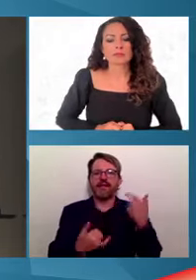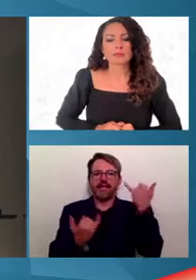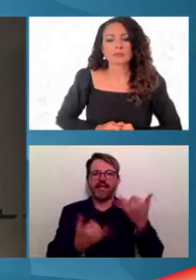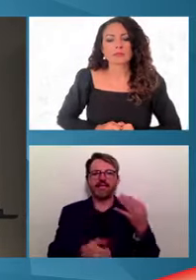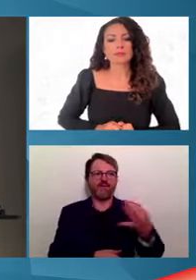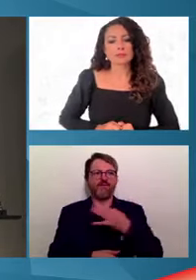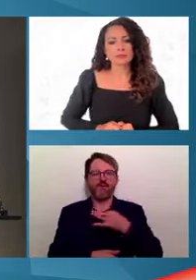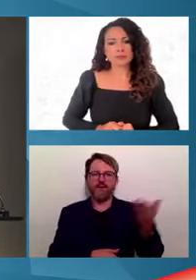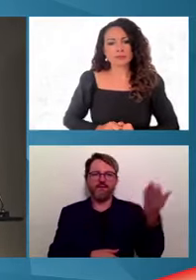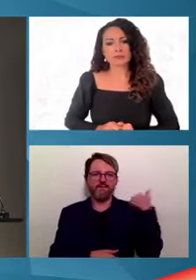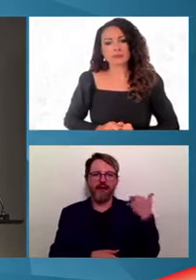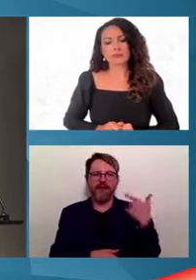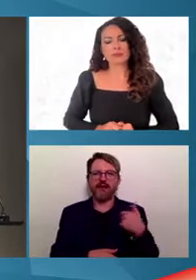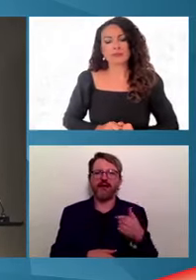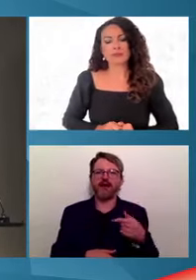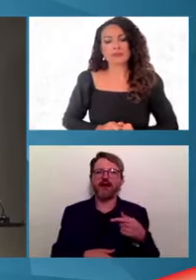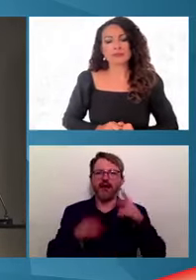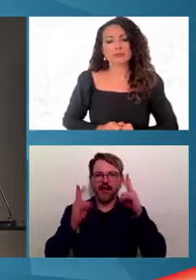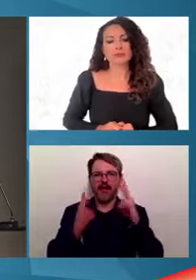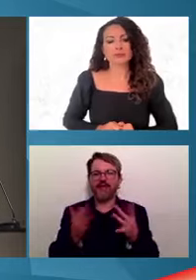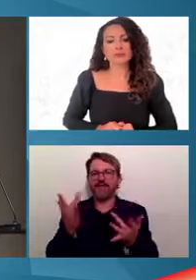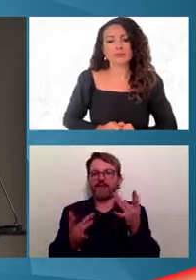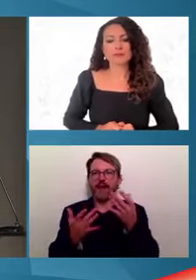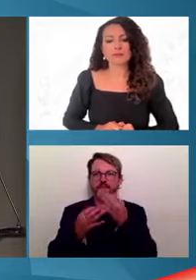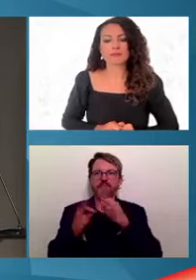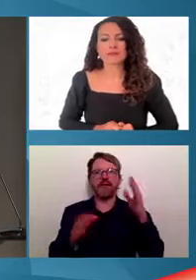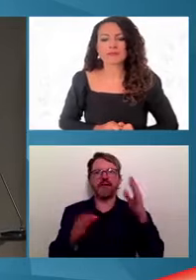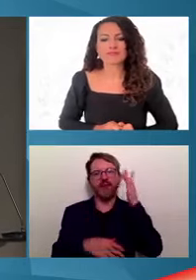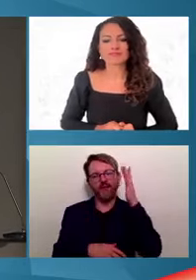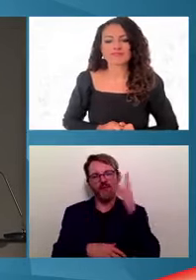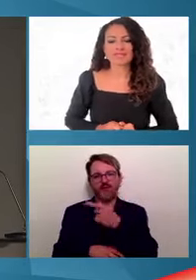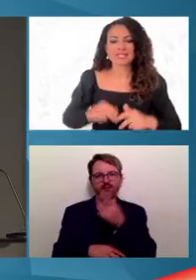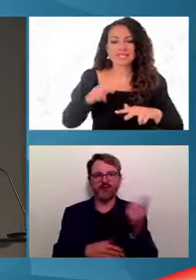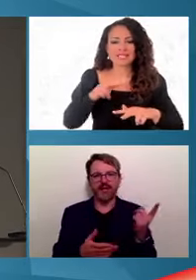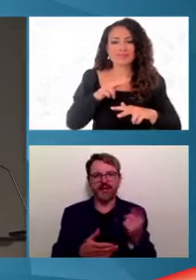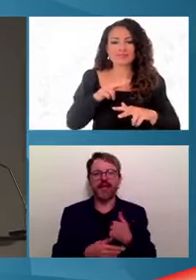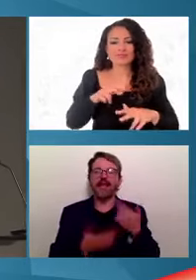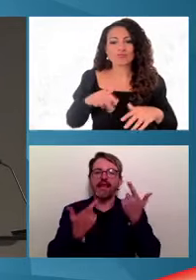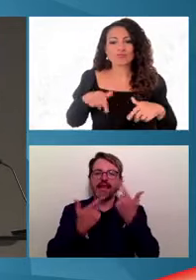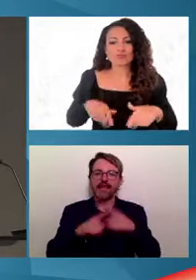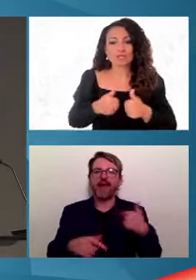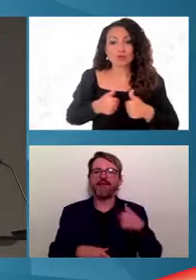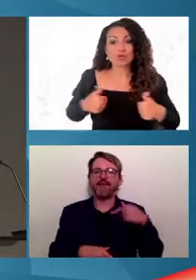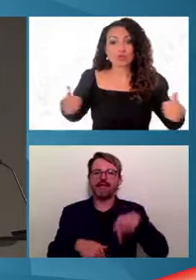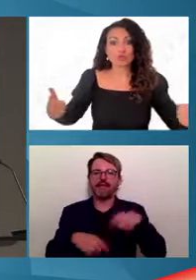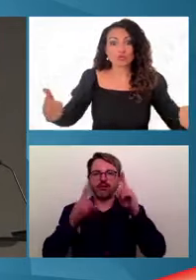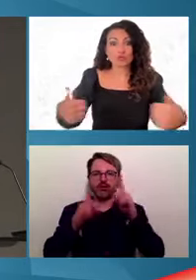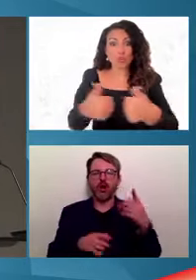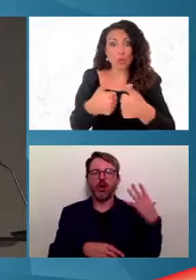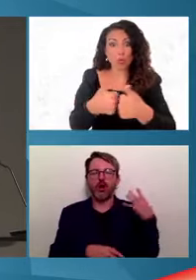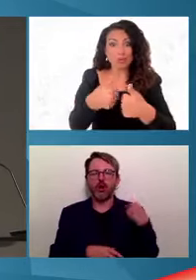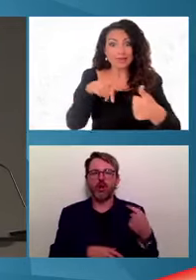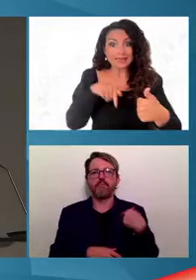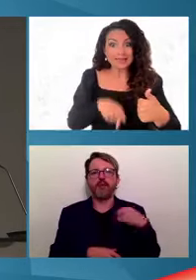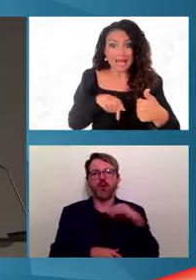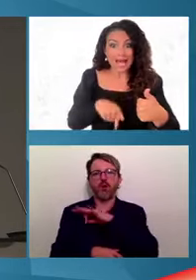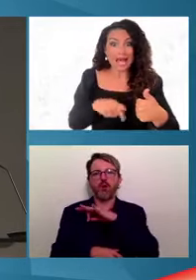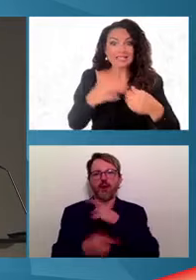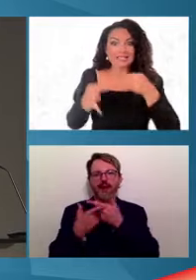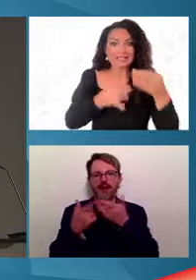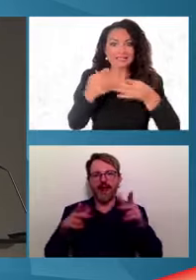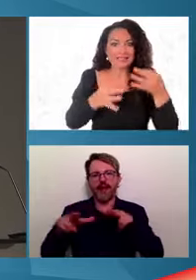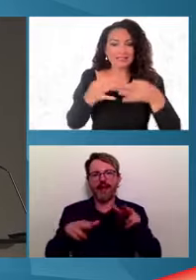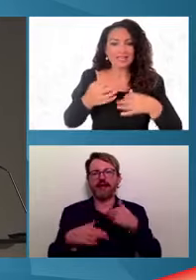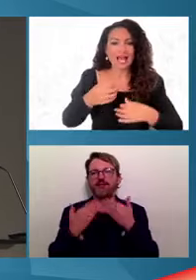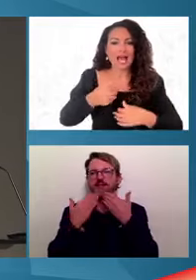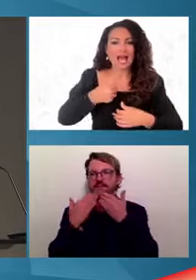auch war. Das kann man sich vielleicht jetzt auch etwas besser vorstellen. Ich darf mich an dieser Stelle noch einmal bei den Kolleginnen und Kollegen in der Landesregierung bedanken,